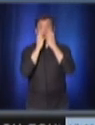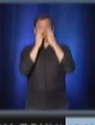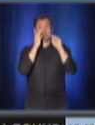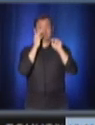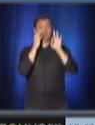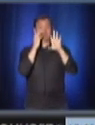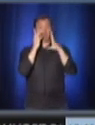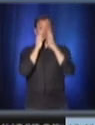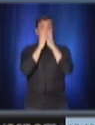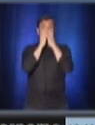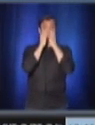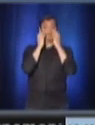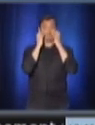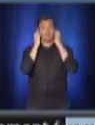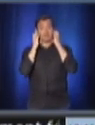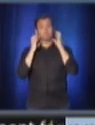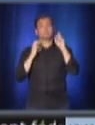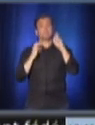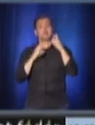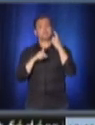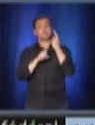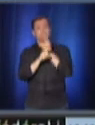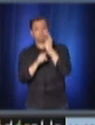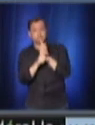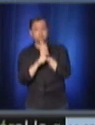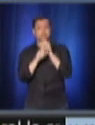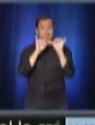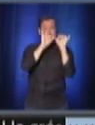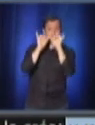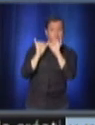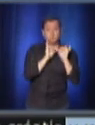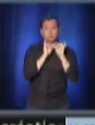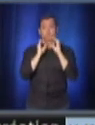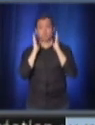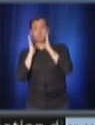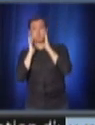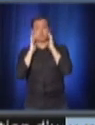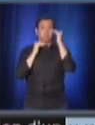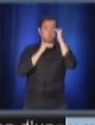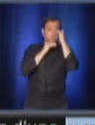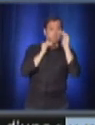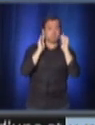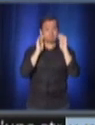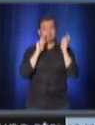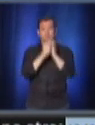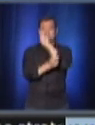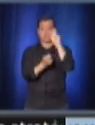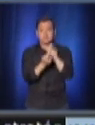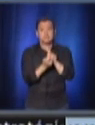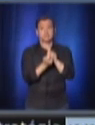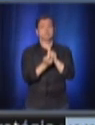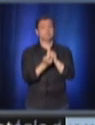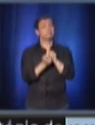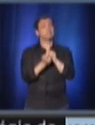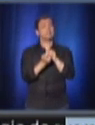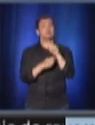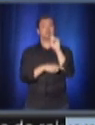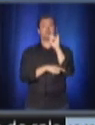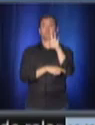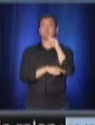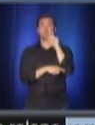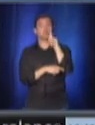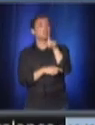des autorités sanitaires qui travaillent dans les infections nosocomiales, donc transmises en hôpital, il est question